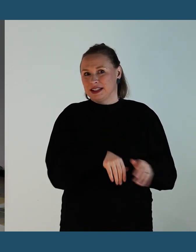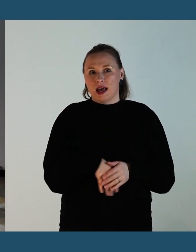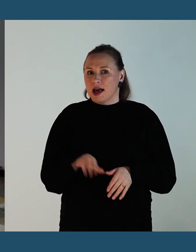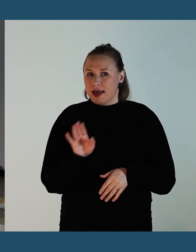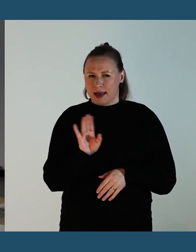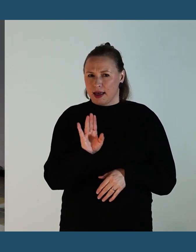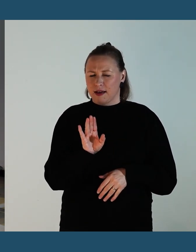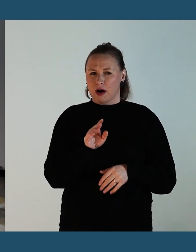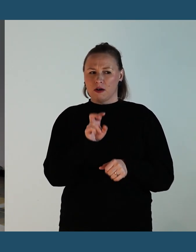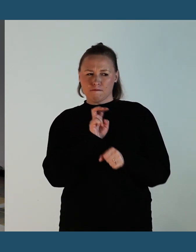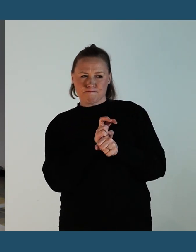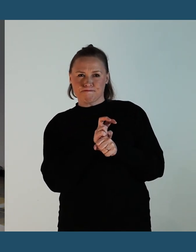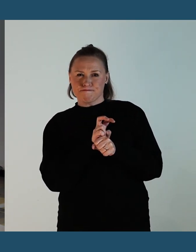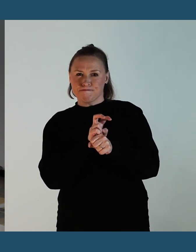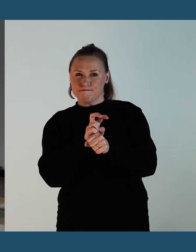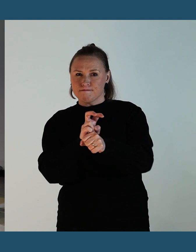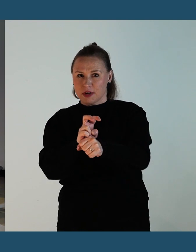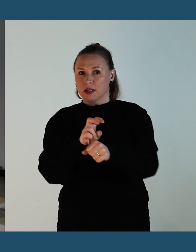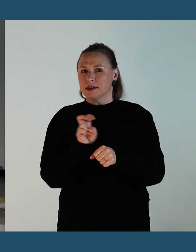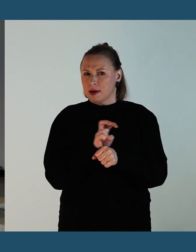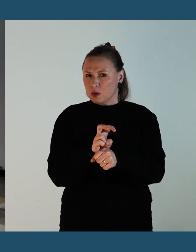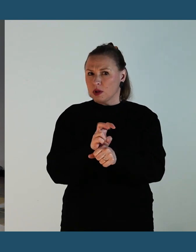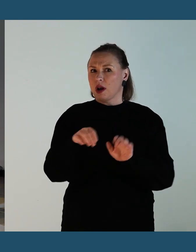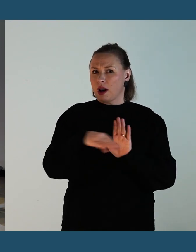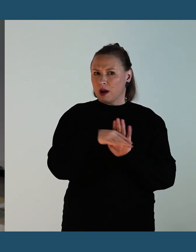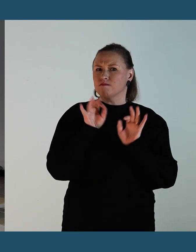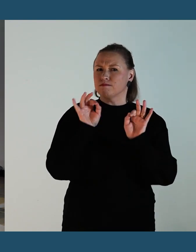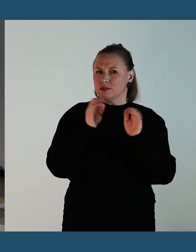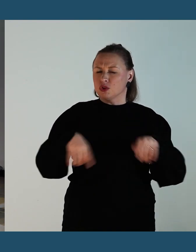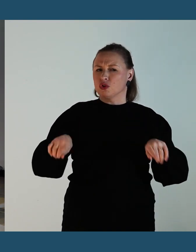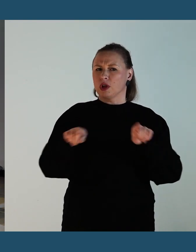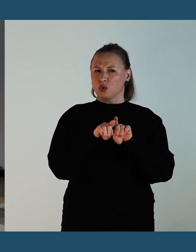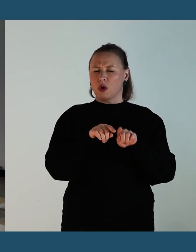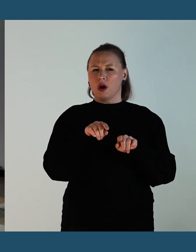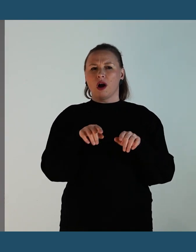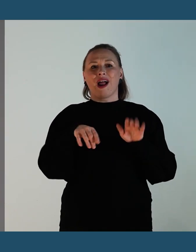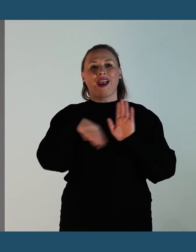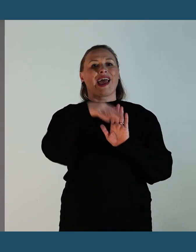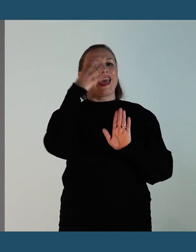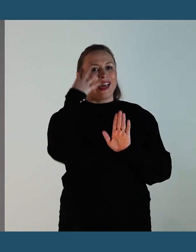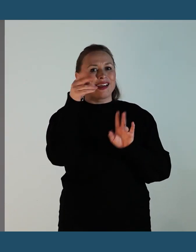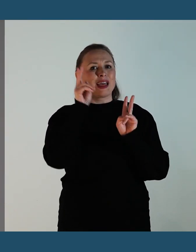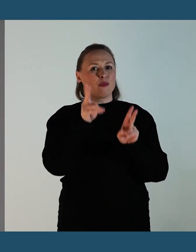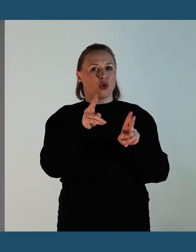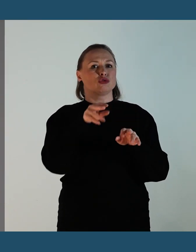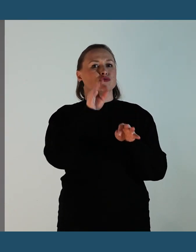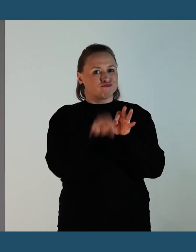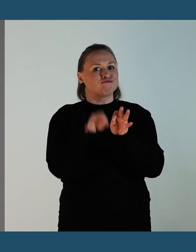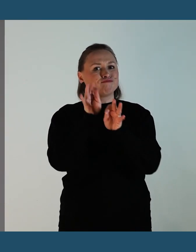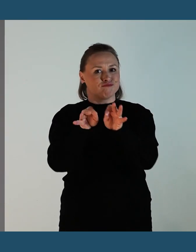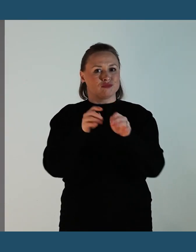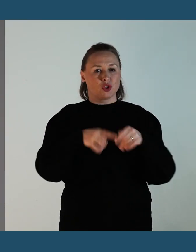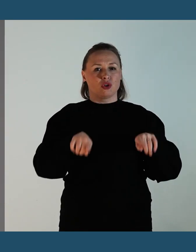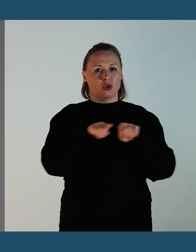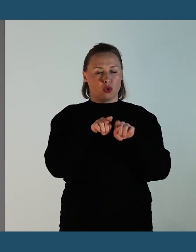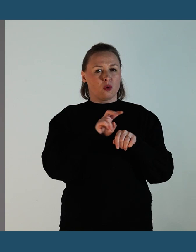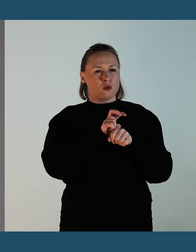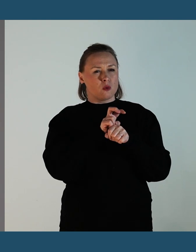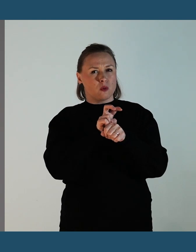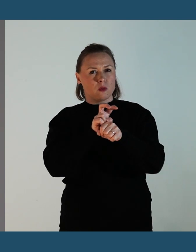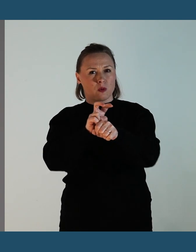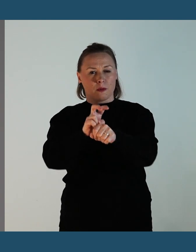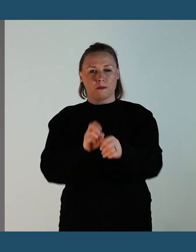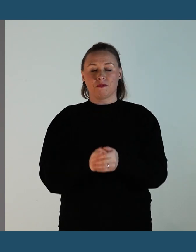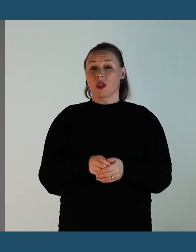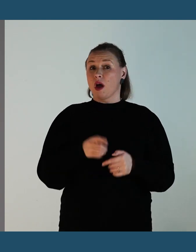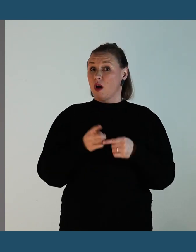kohti, vaan nyt pitää varmistaa, että se todellakin toteutuu ja sen lain henki myös toteutuu. Ja se on tärkeää ja siinä mielessä tällainen sateenkaaripoliittinen ohjelma